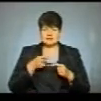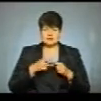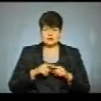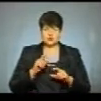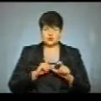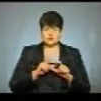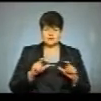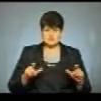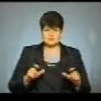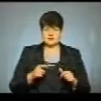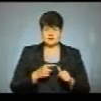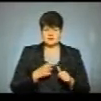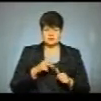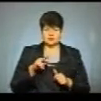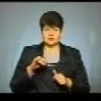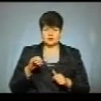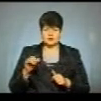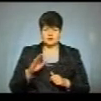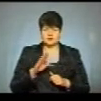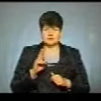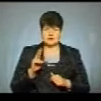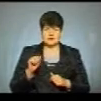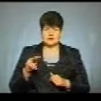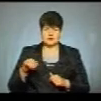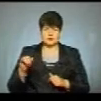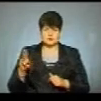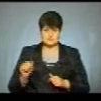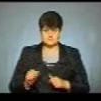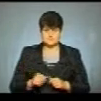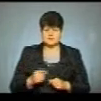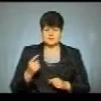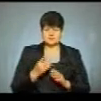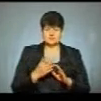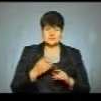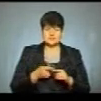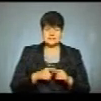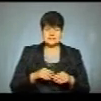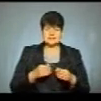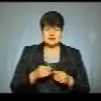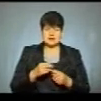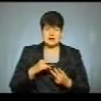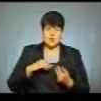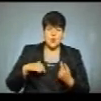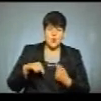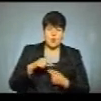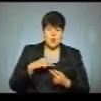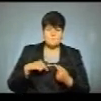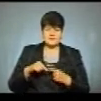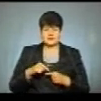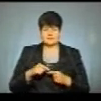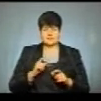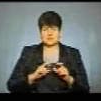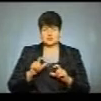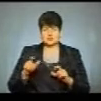технічного університету імені Івана Полюя Володимир Калушка. В першу чергу це дає обмін студентами, що студенти мають